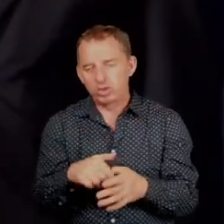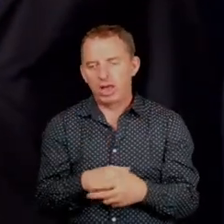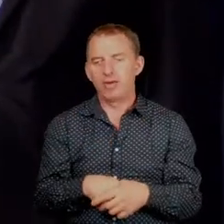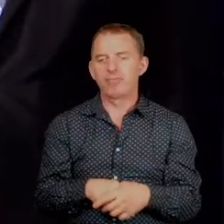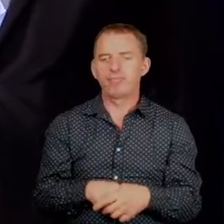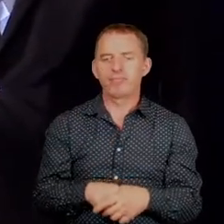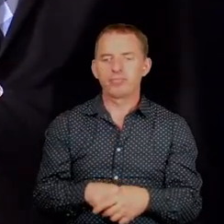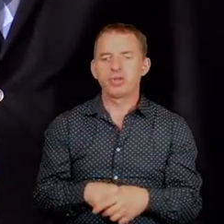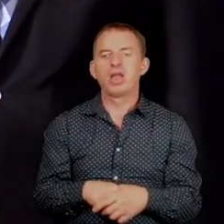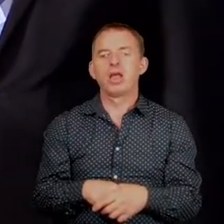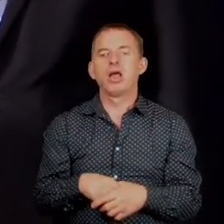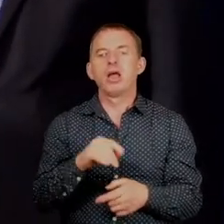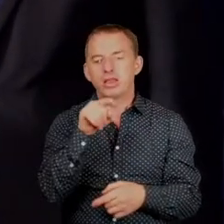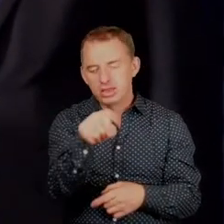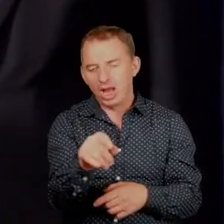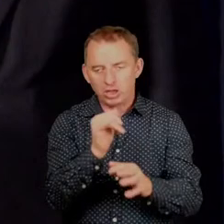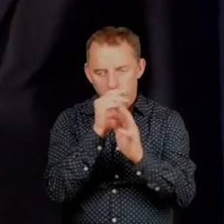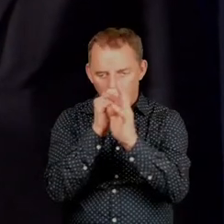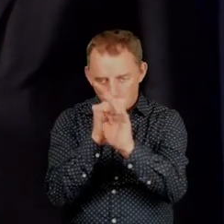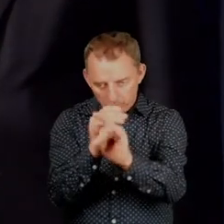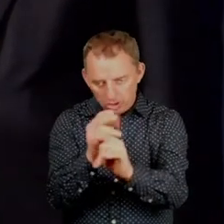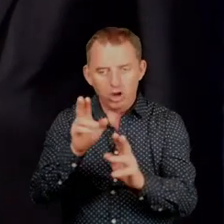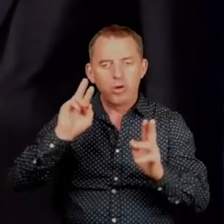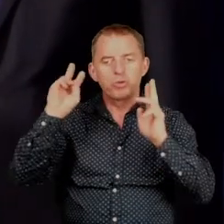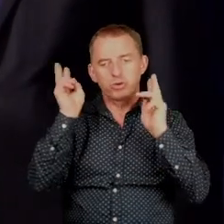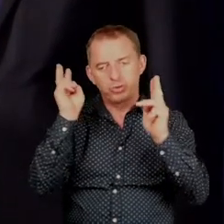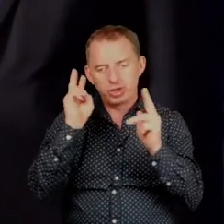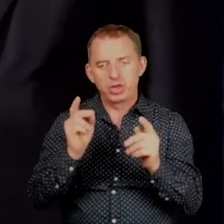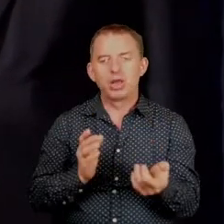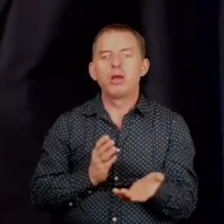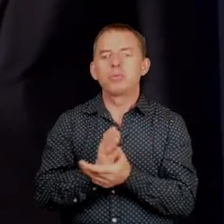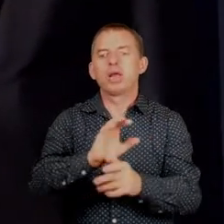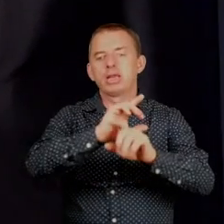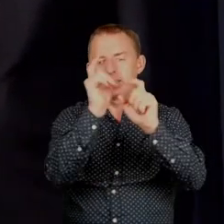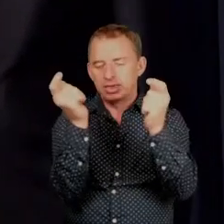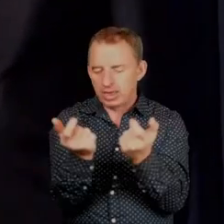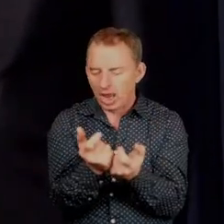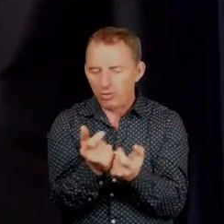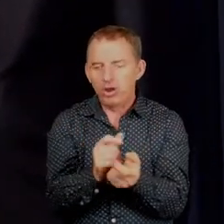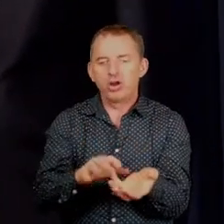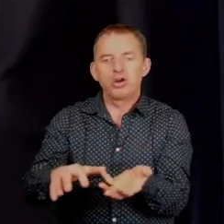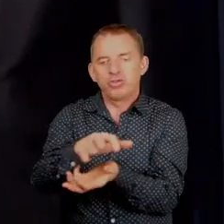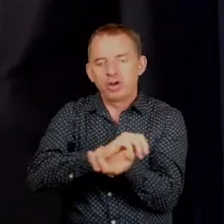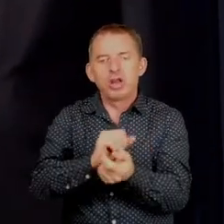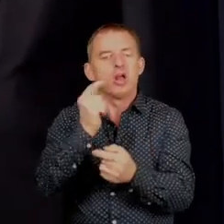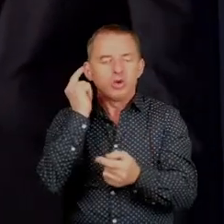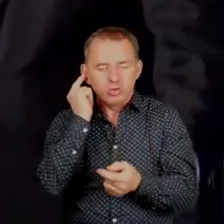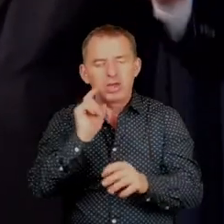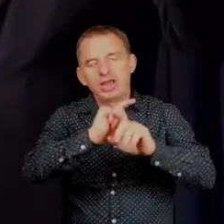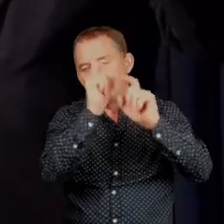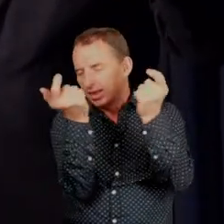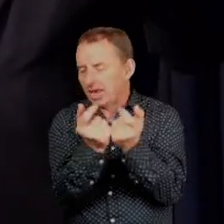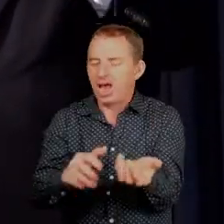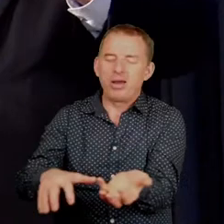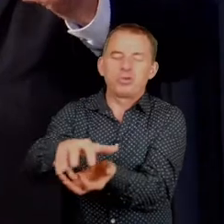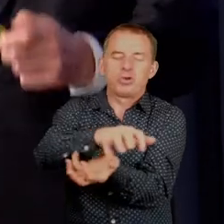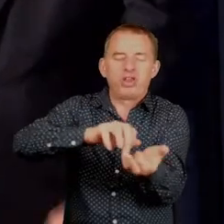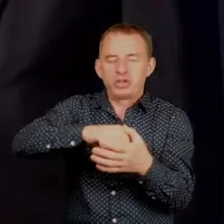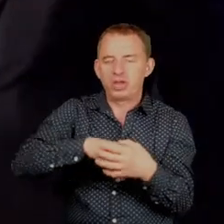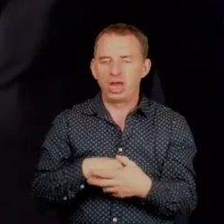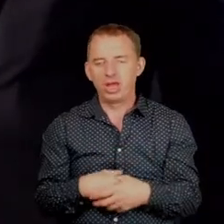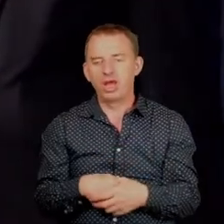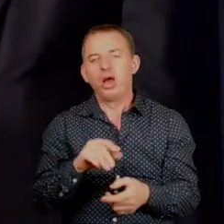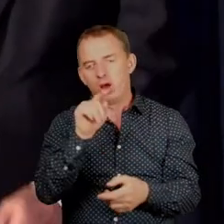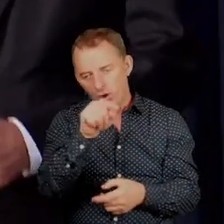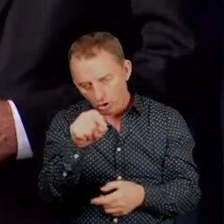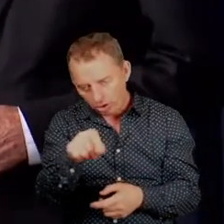all the universe. Więc ta trąba brzmi przez cały wszechświat. Głos słychać w całym wszechświecie. There is a glorious triumph.